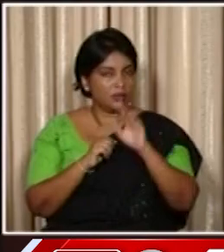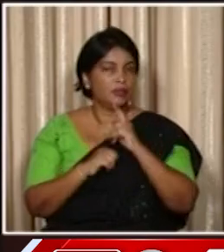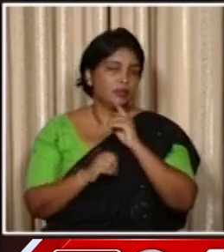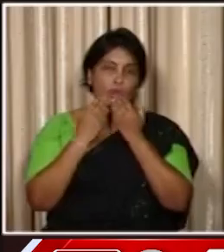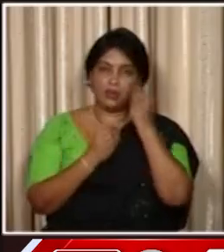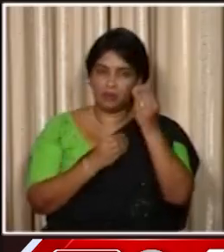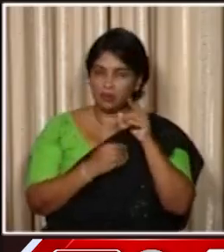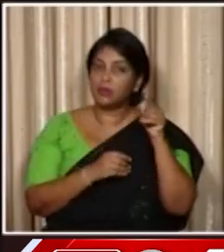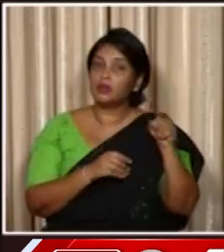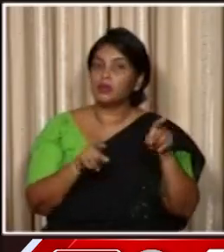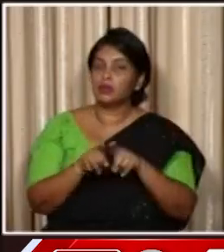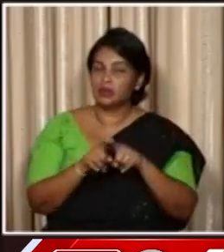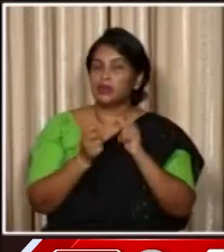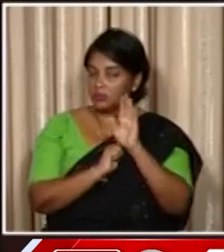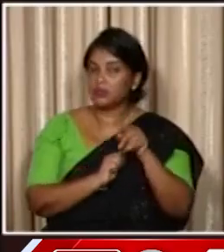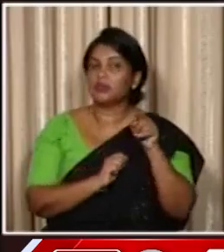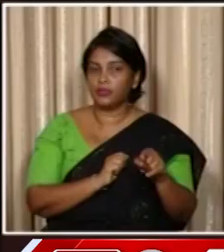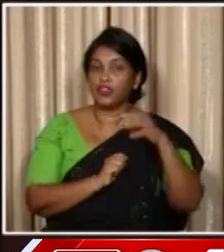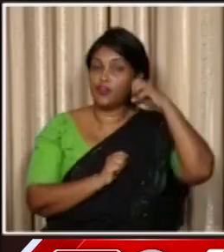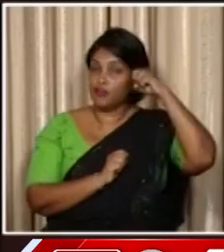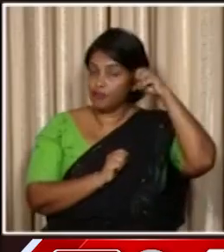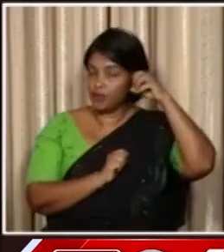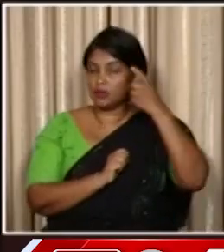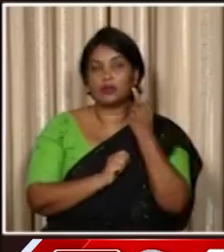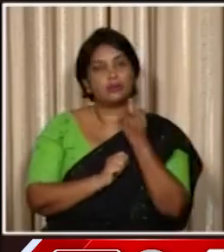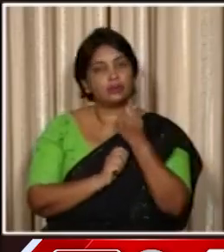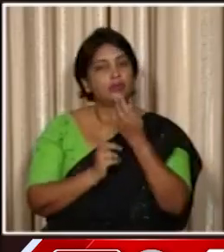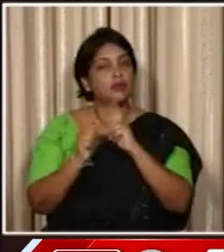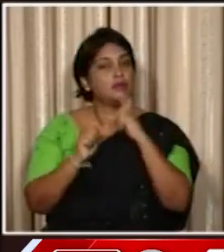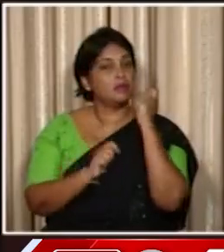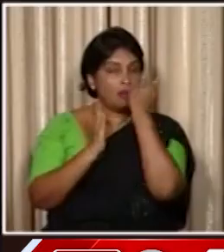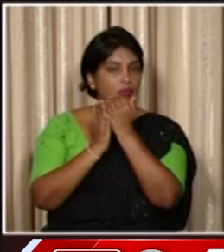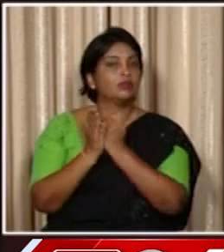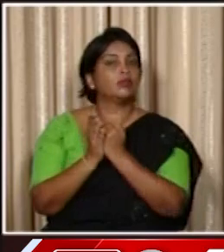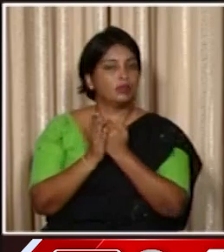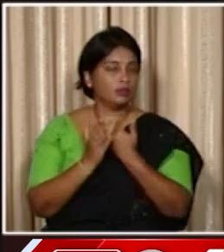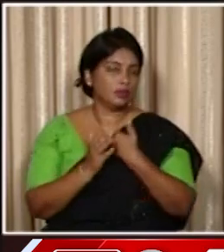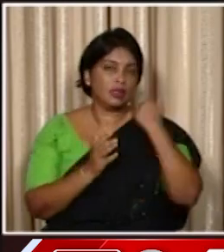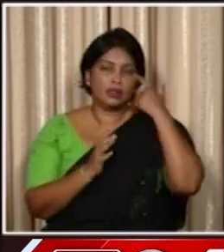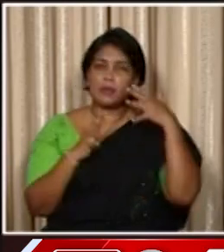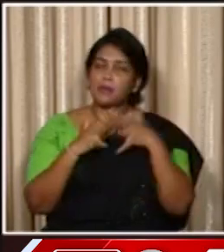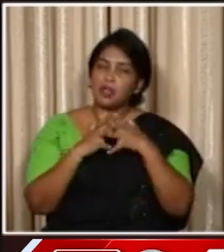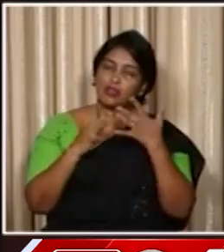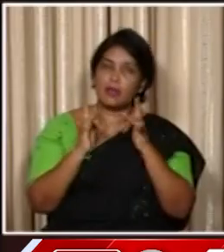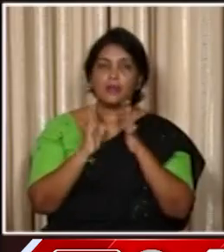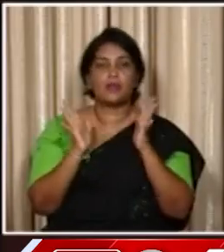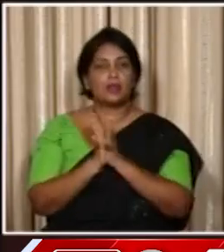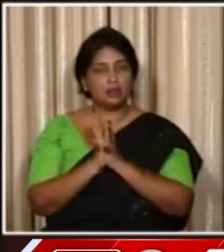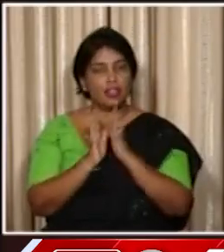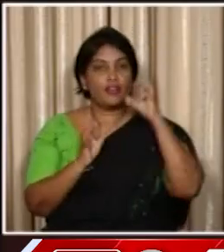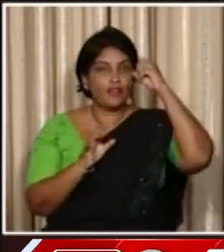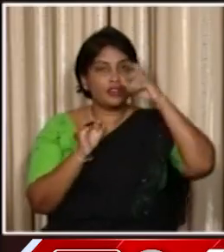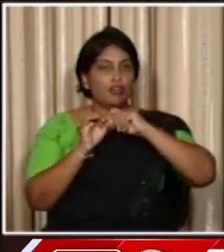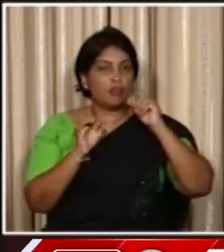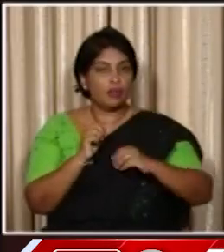උපදෙස් දෙලා තියෙනවා. ඒ අනුව සංශෝධනය කරපු විදුලි ගාස්තු අය ක්‍රමයේ පිළිබඳ යෝජනාව මම හිතනවා බදාදා හෝ බ්‍රහස්පතින්දා විදුලි බල මණ්ඩලය